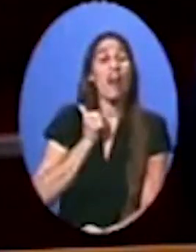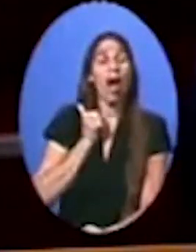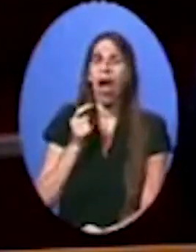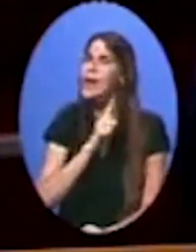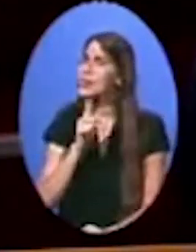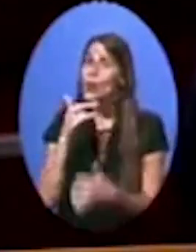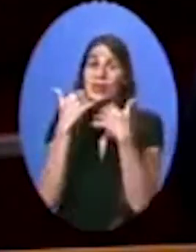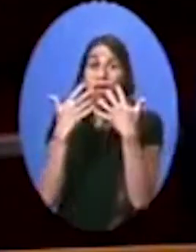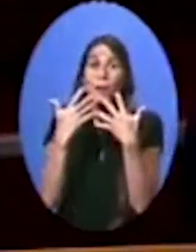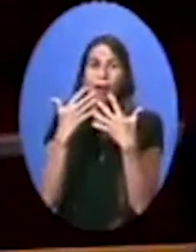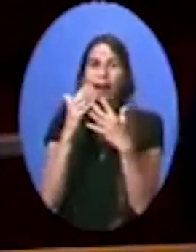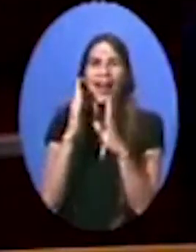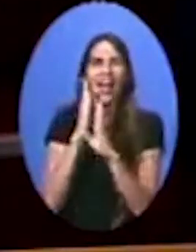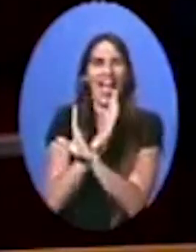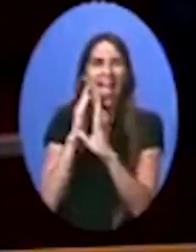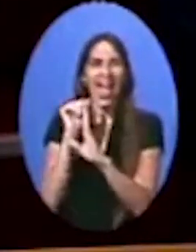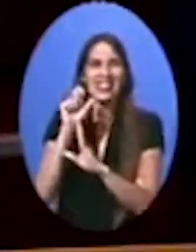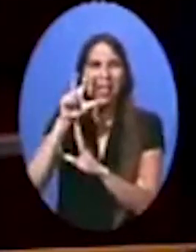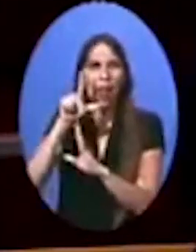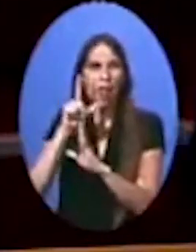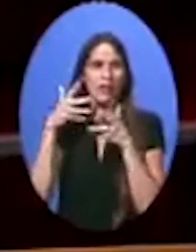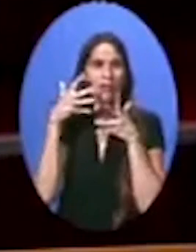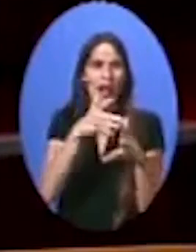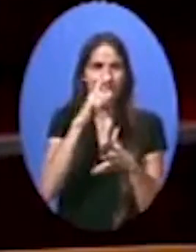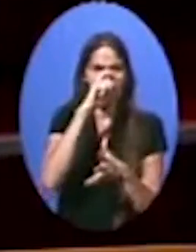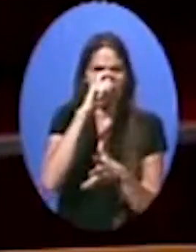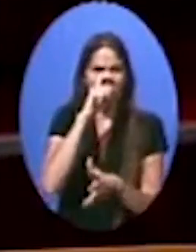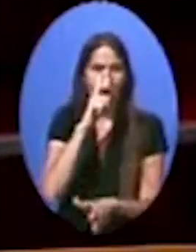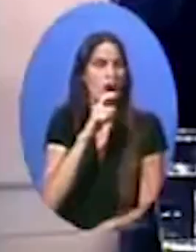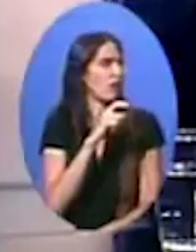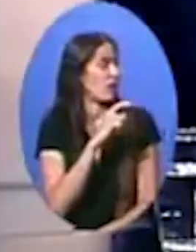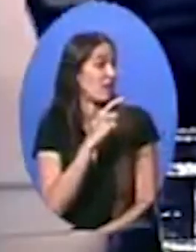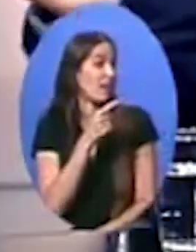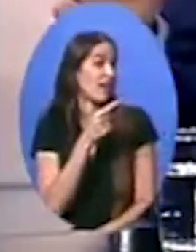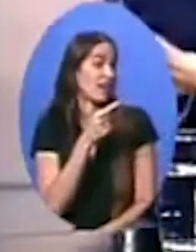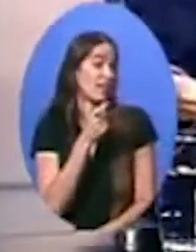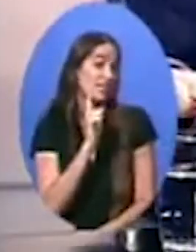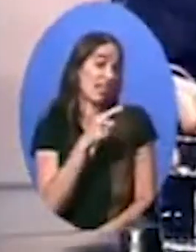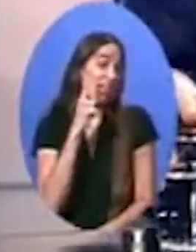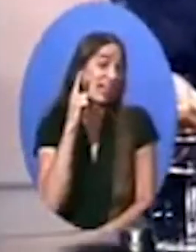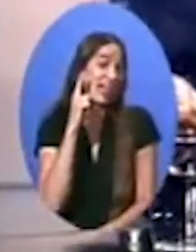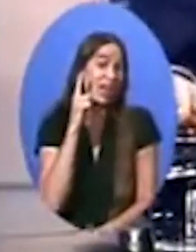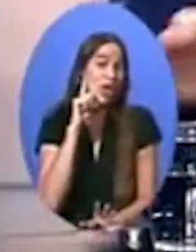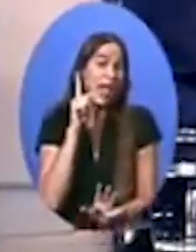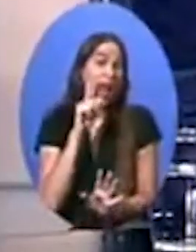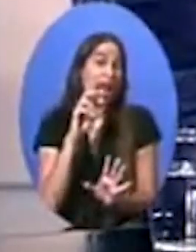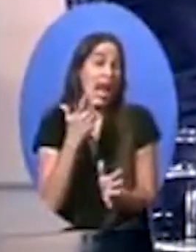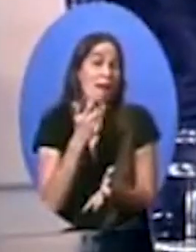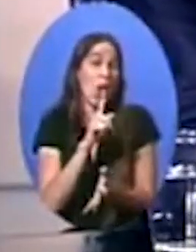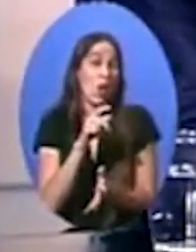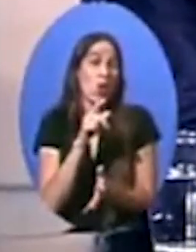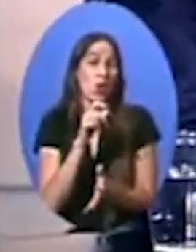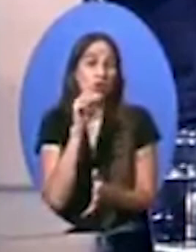על ההתקפה של האצ"ל על יפו, כי זה מי יודע מה. לא יודע, אני קצין, צריך לדעת, עדיין אני לא יודע למה לא שרו